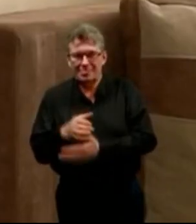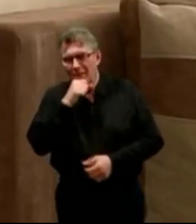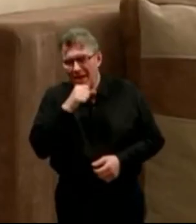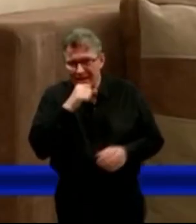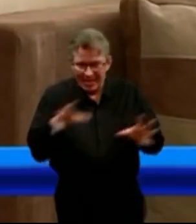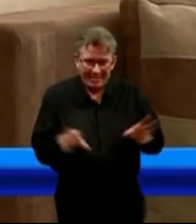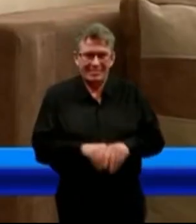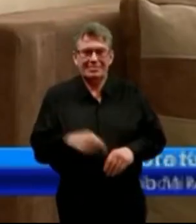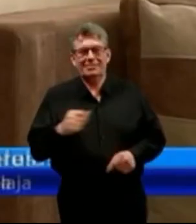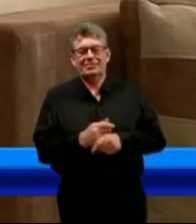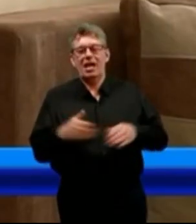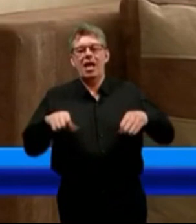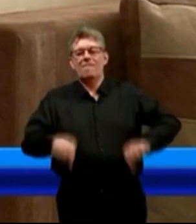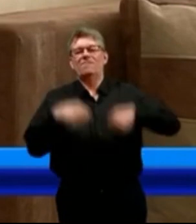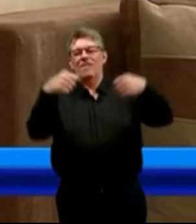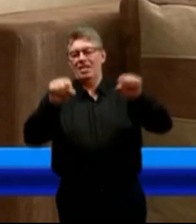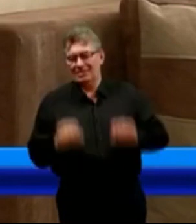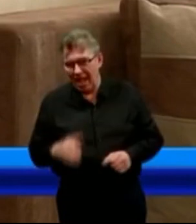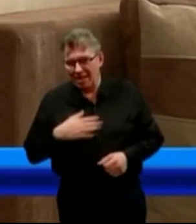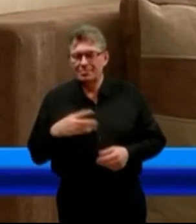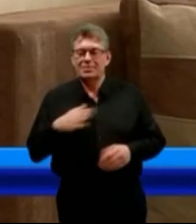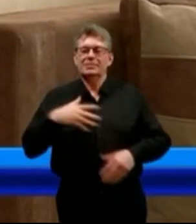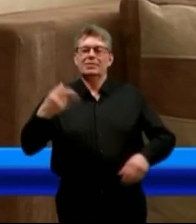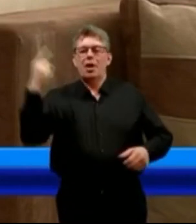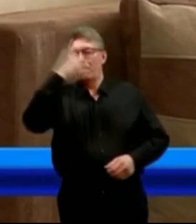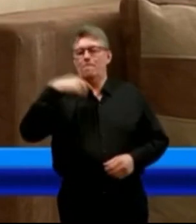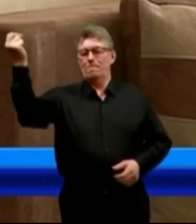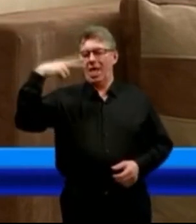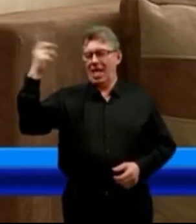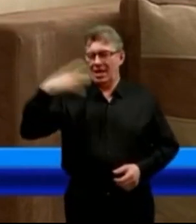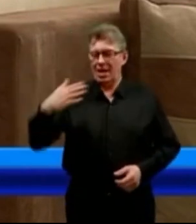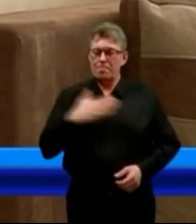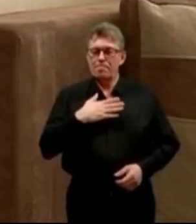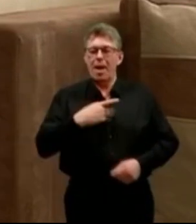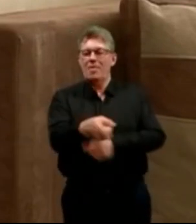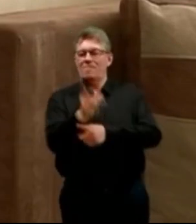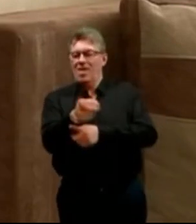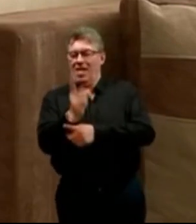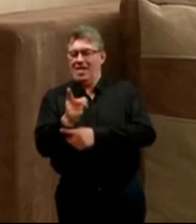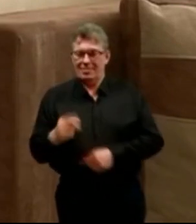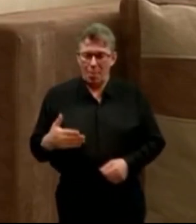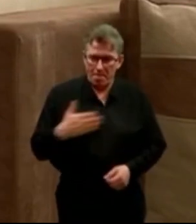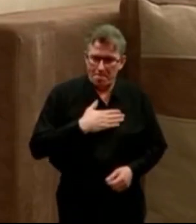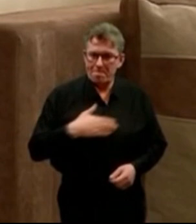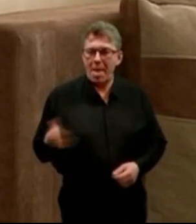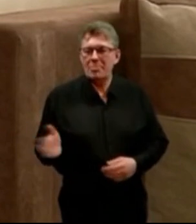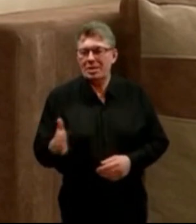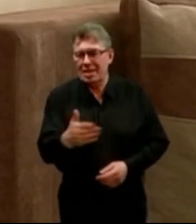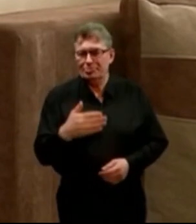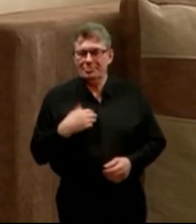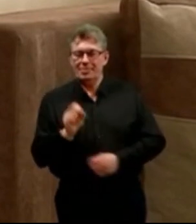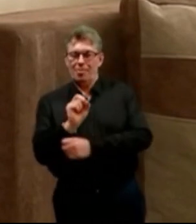plażę, mamy wędkę malutką, mamy rybki. Mikołaj rzuca rybki na